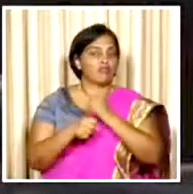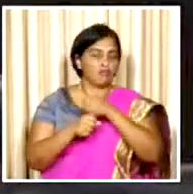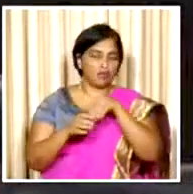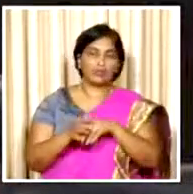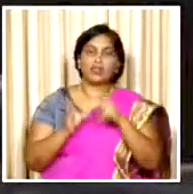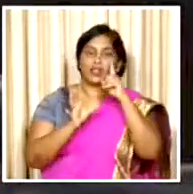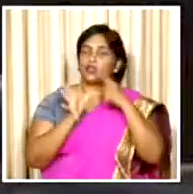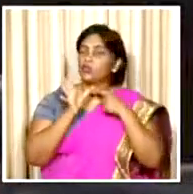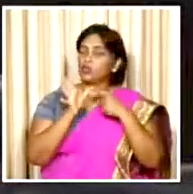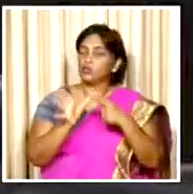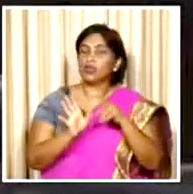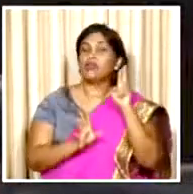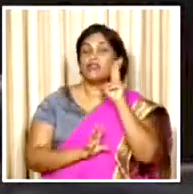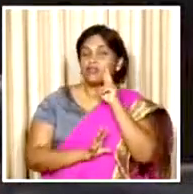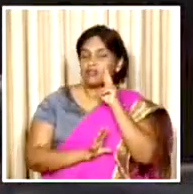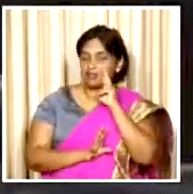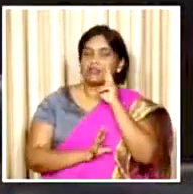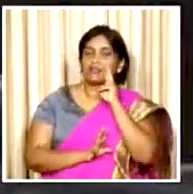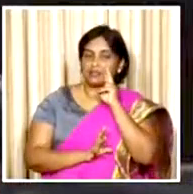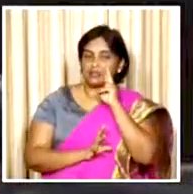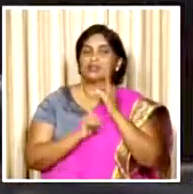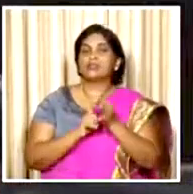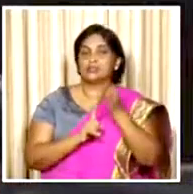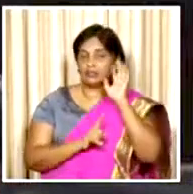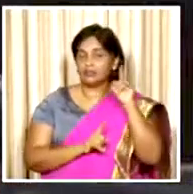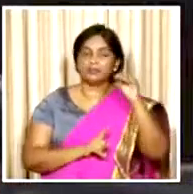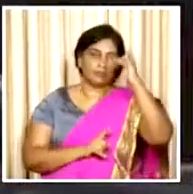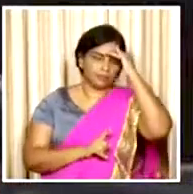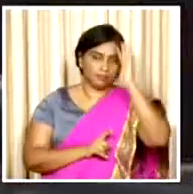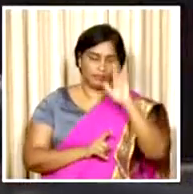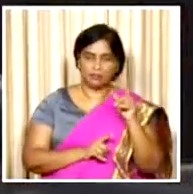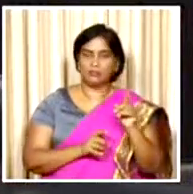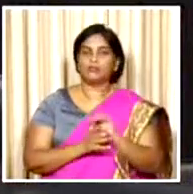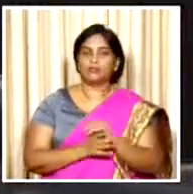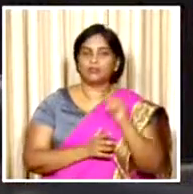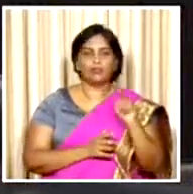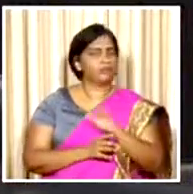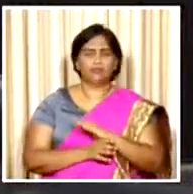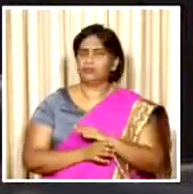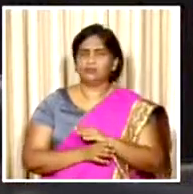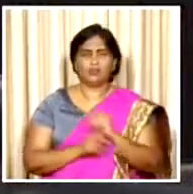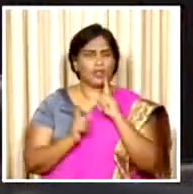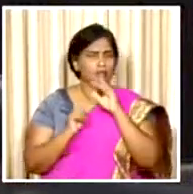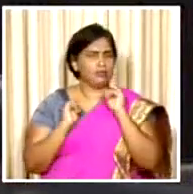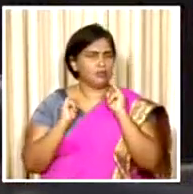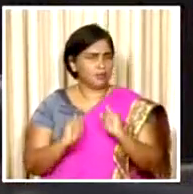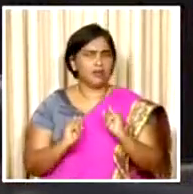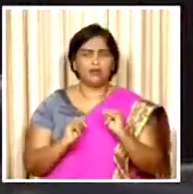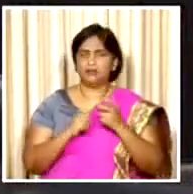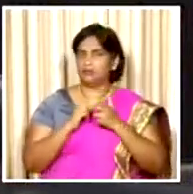එකම උත්තරේ තියෙන රනිල් වික්‍රමසිංහ ජනාධිපතිගේ නායකත්වය තුල කියලා. මේක අතිශයින්ම භයානක